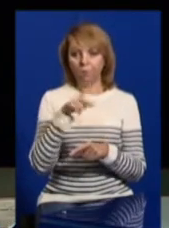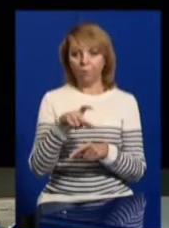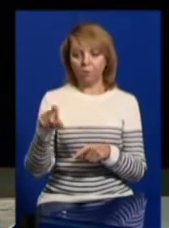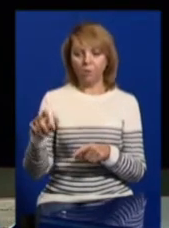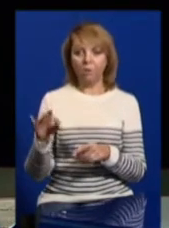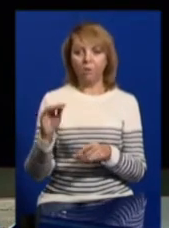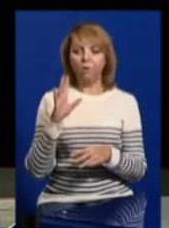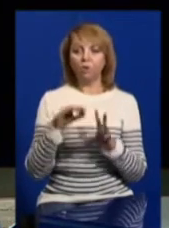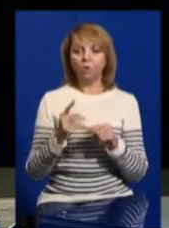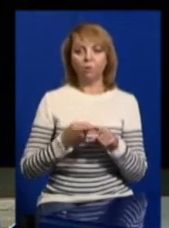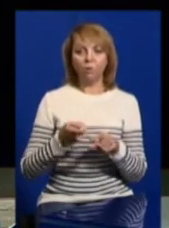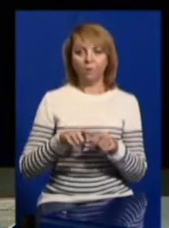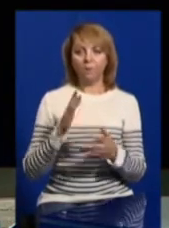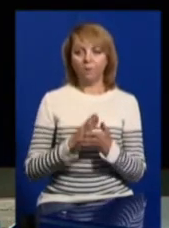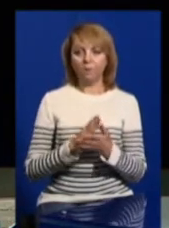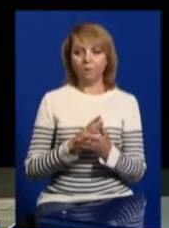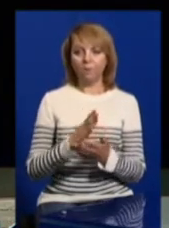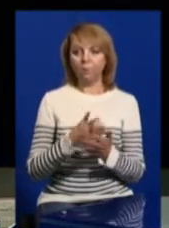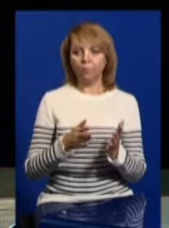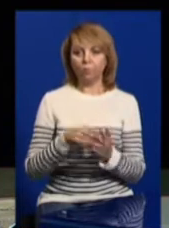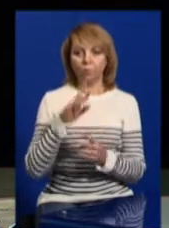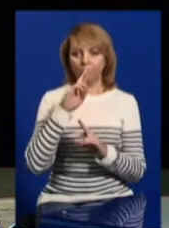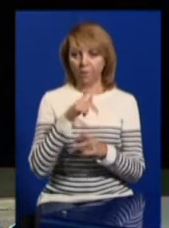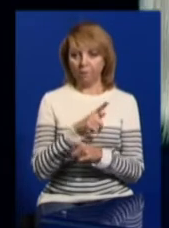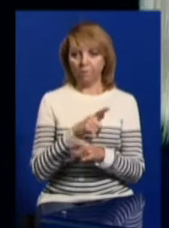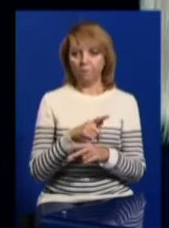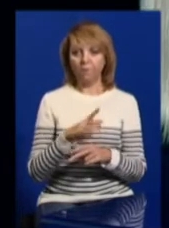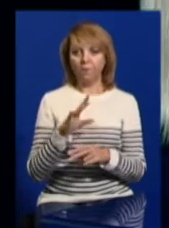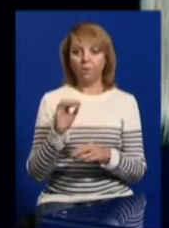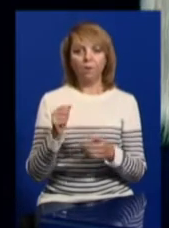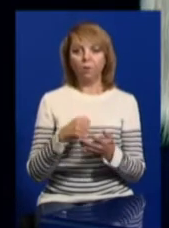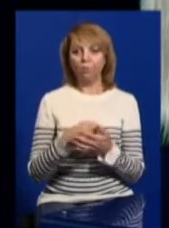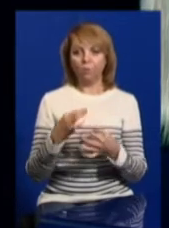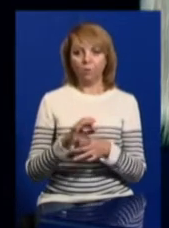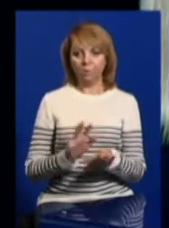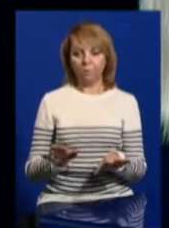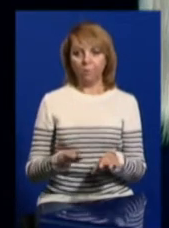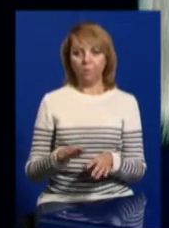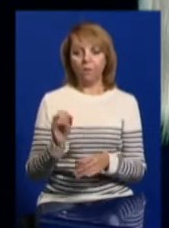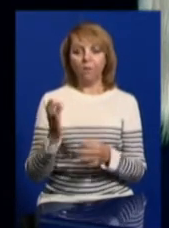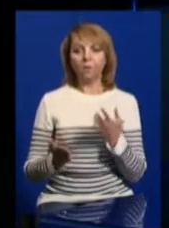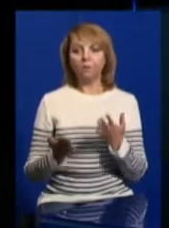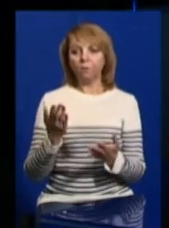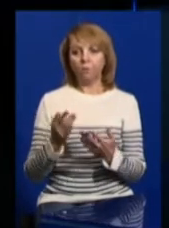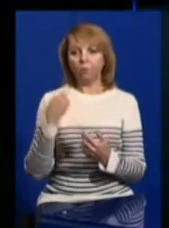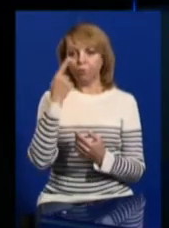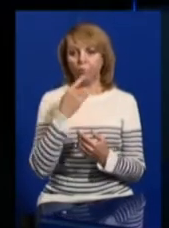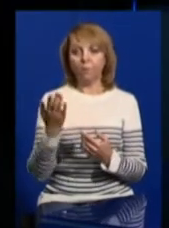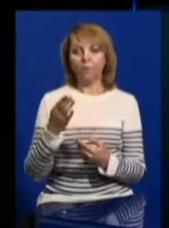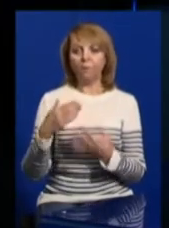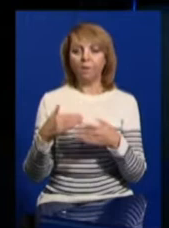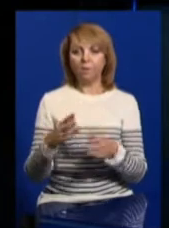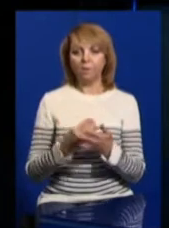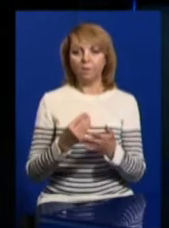вони вважали, що це є абсолютно абсурдним і недопустимим. І якщо особа, яка втратила